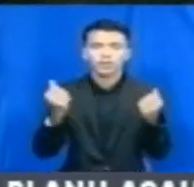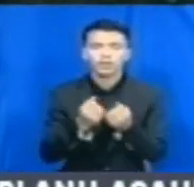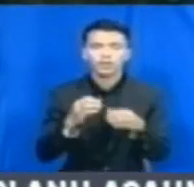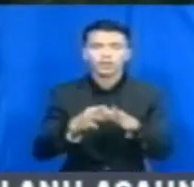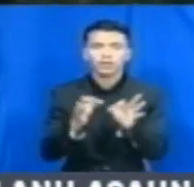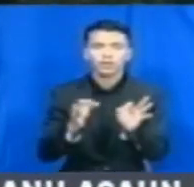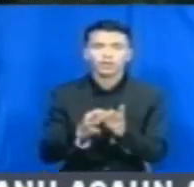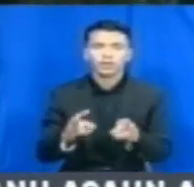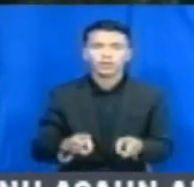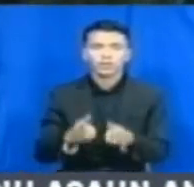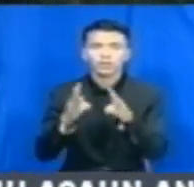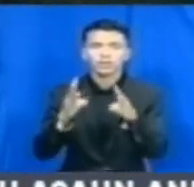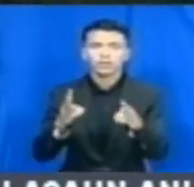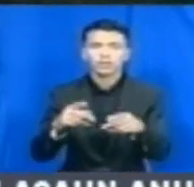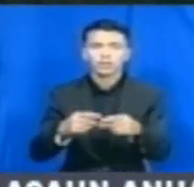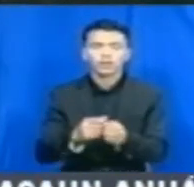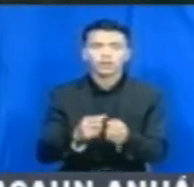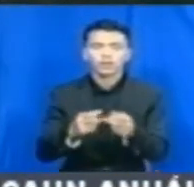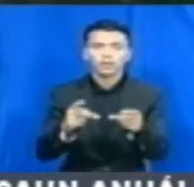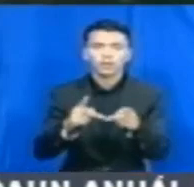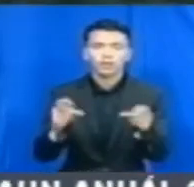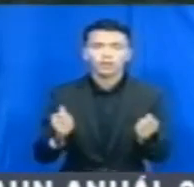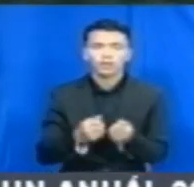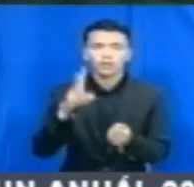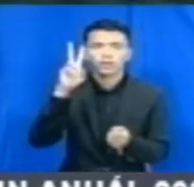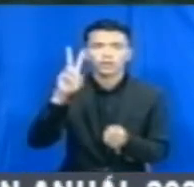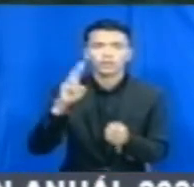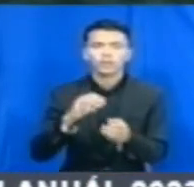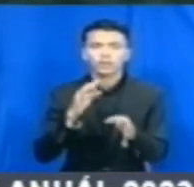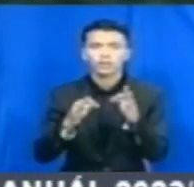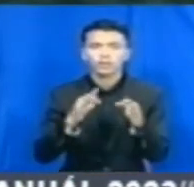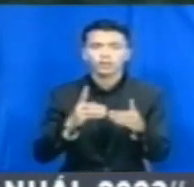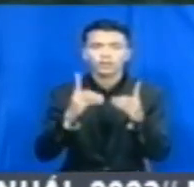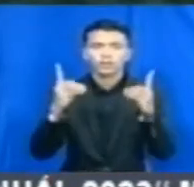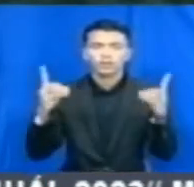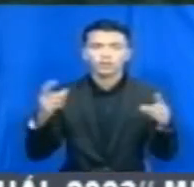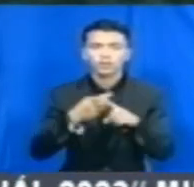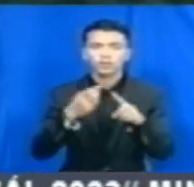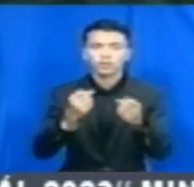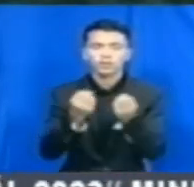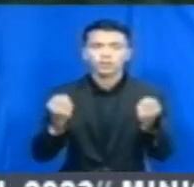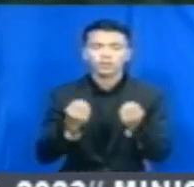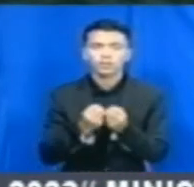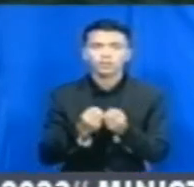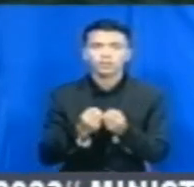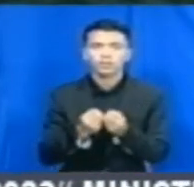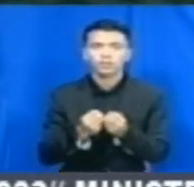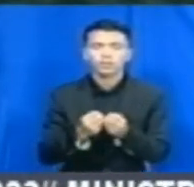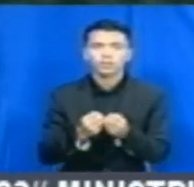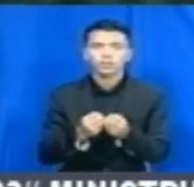husi suku saburia liga ba aldeia Lurulete. Entretanto, distansia husi suku saburia ba aldeia Lurulete